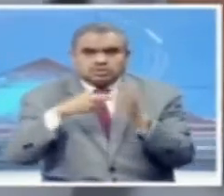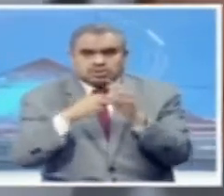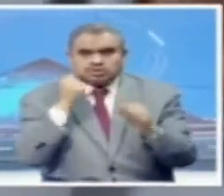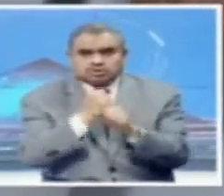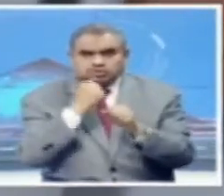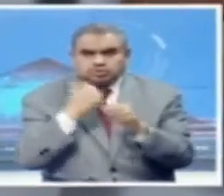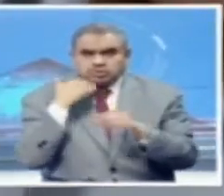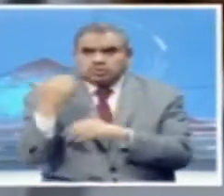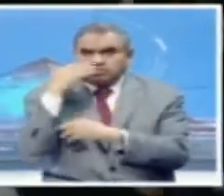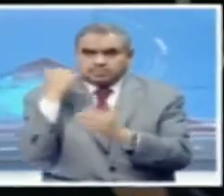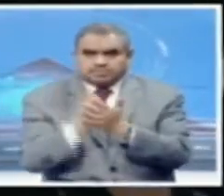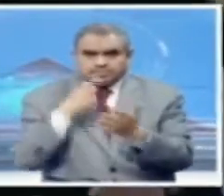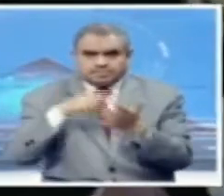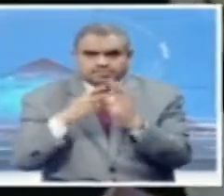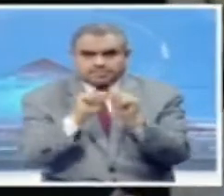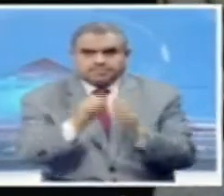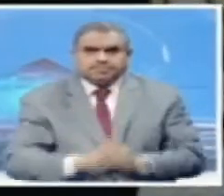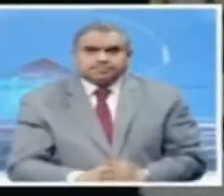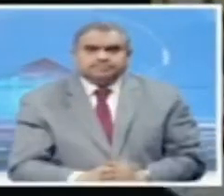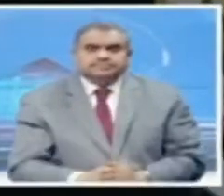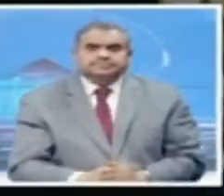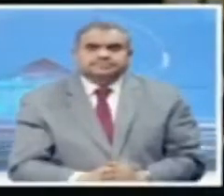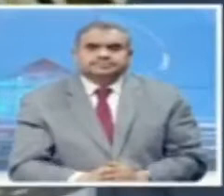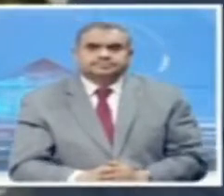يتسند يعني عليها وكده.